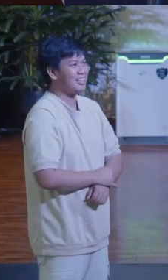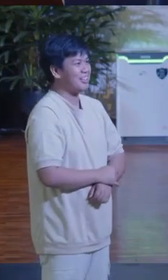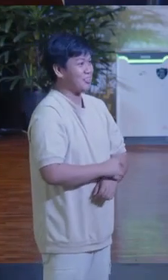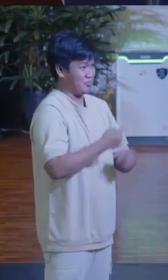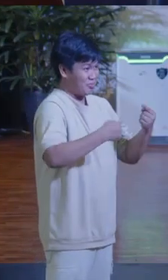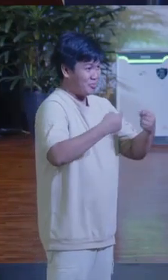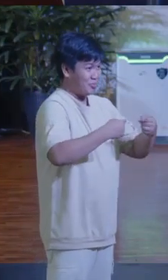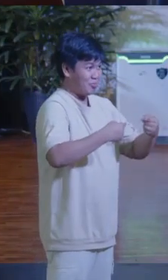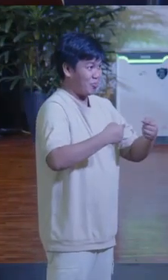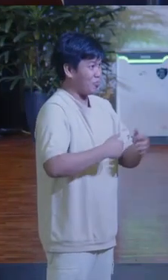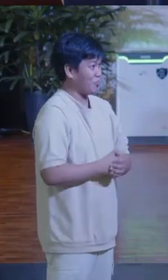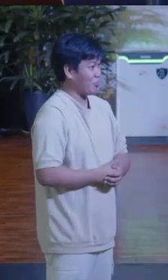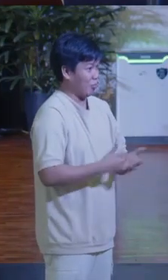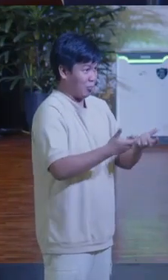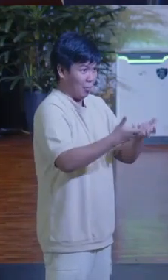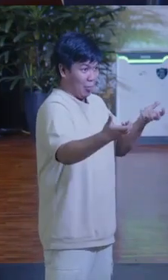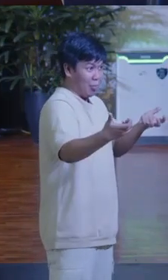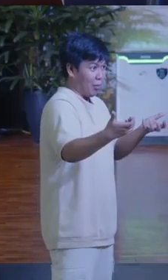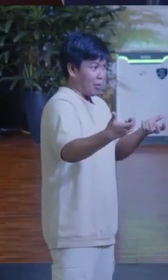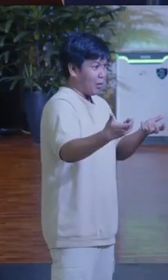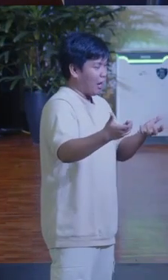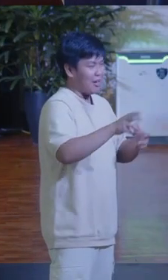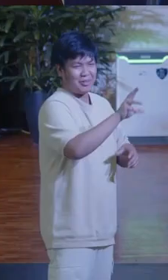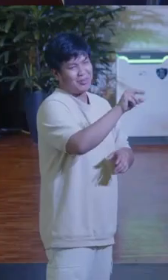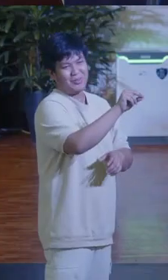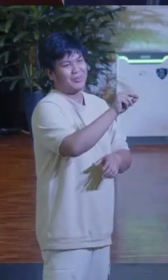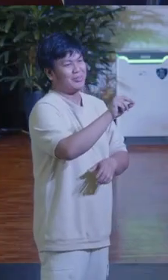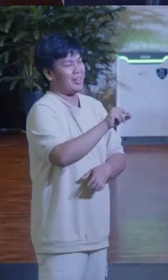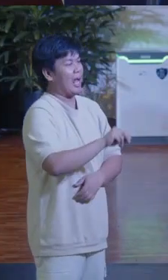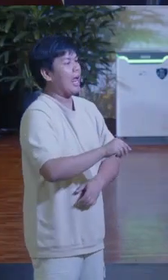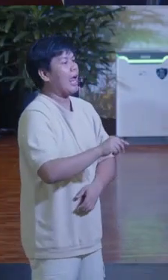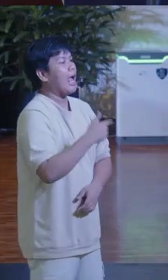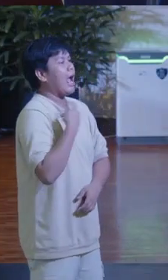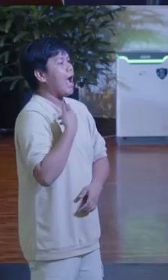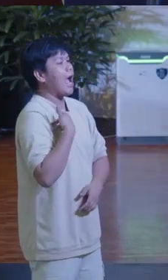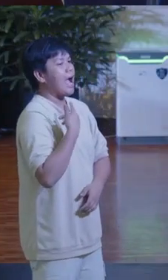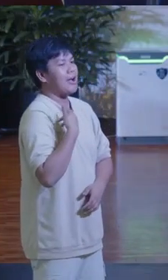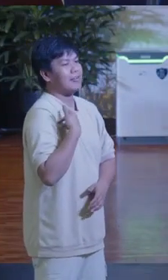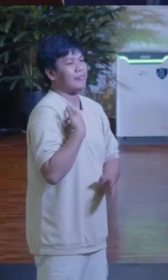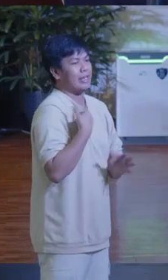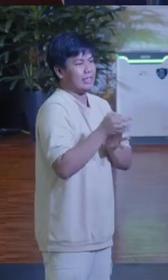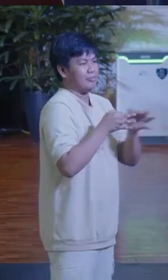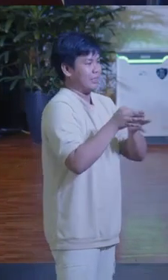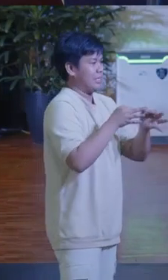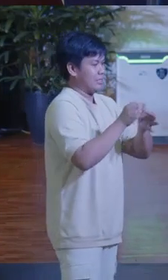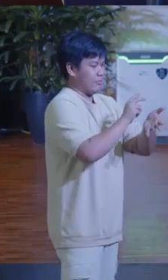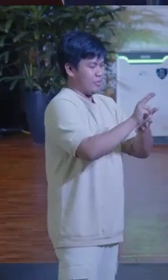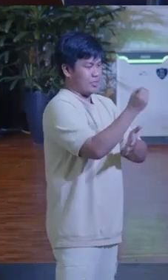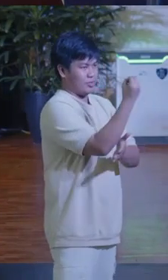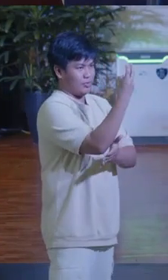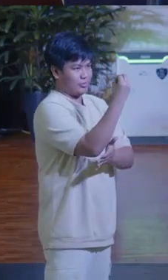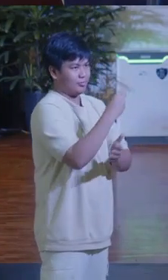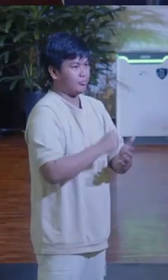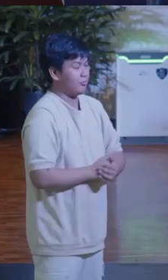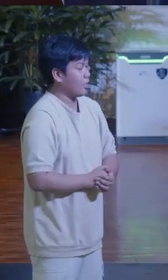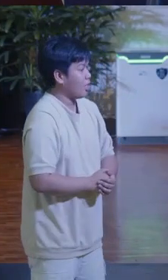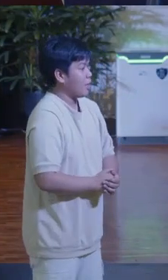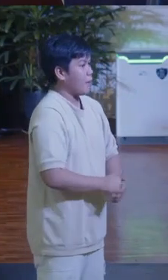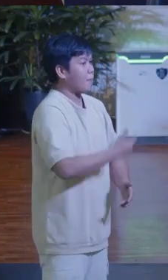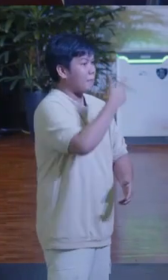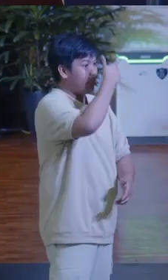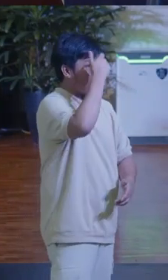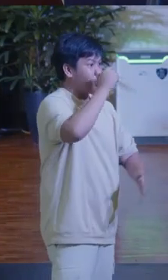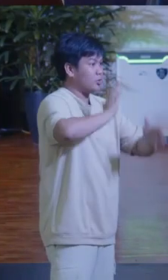dito. Bakit kaya? Ito, explanation nasa verse 12. For